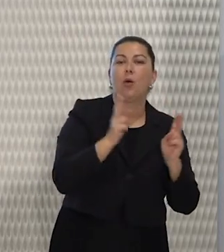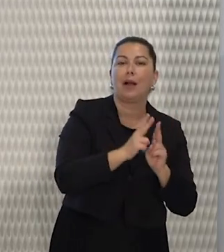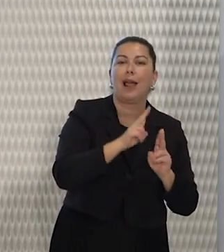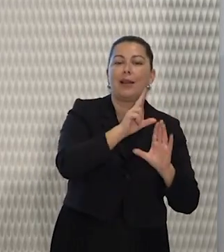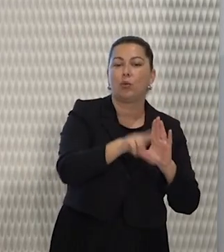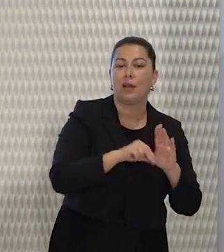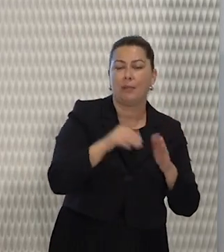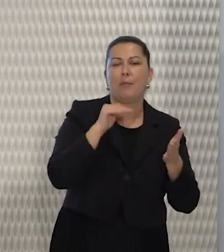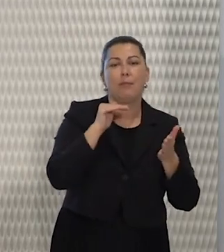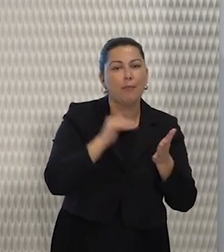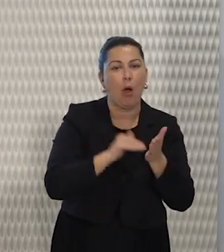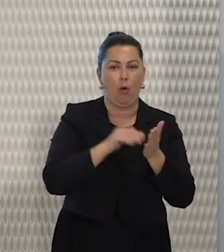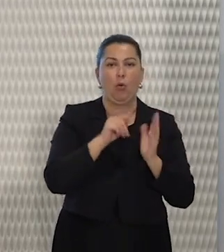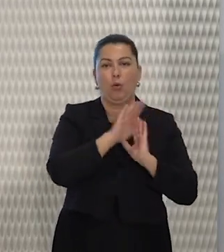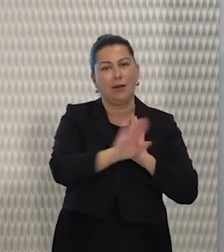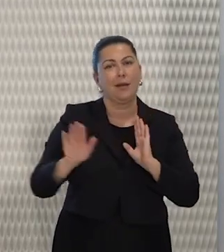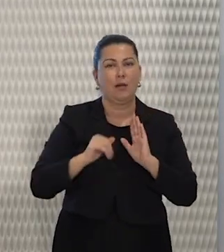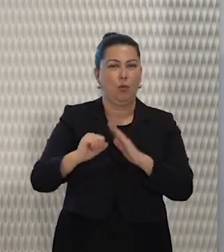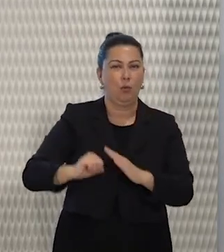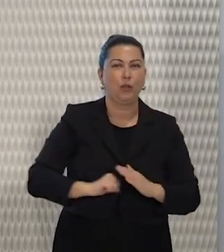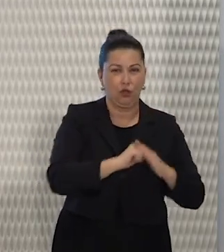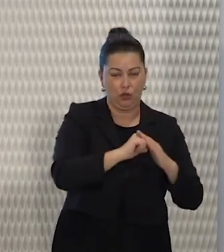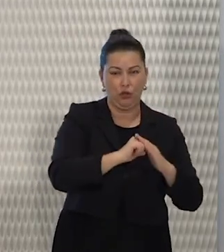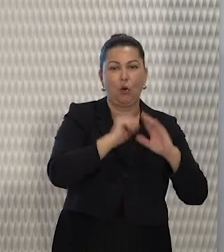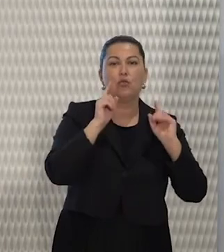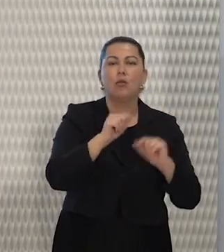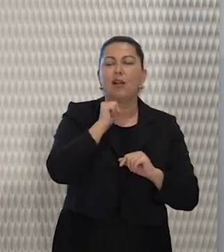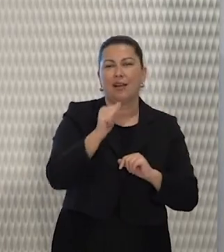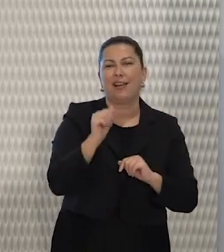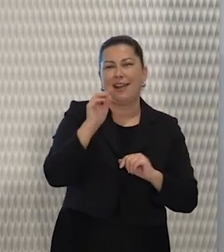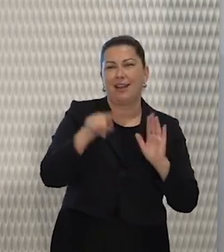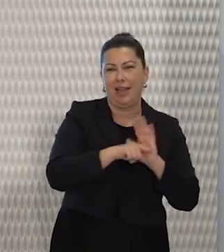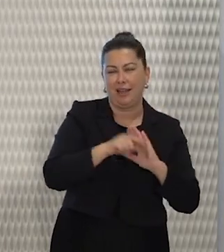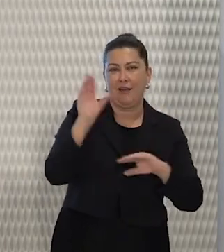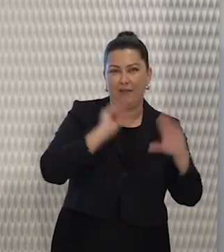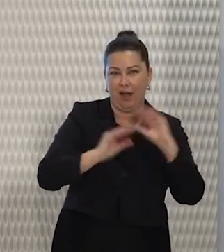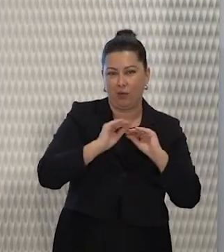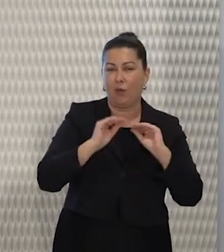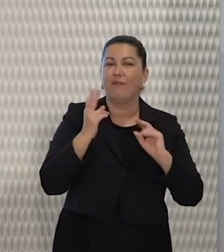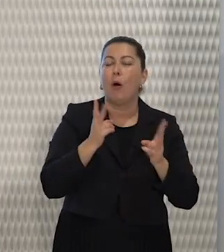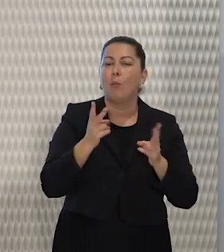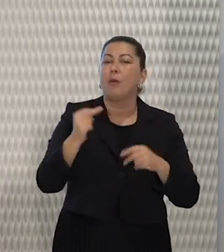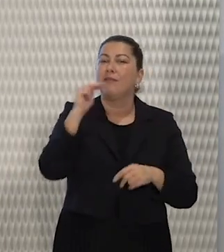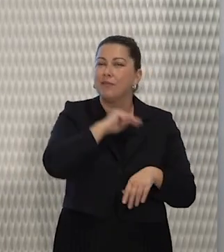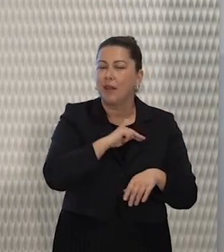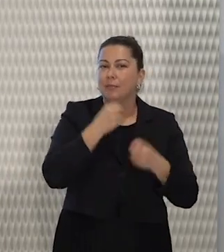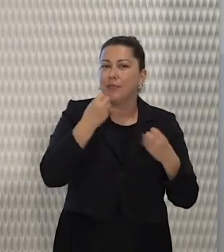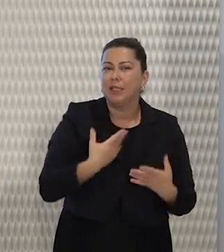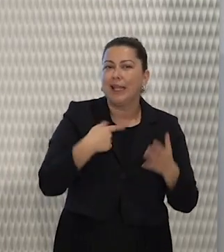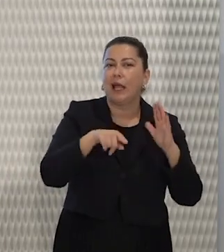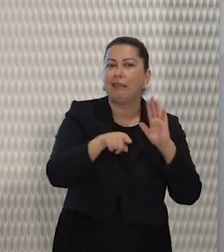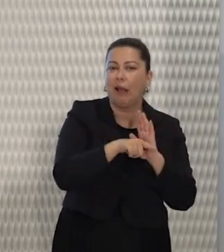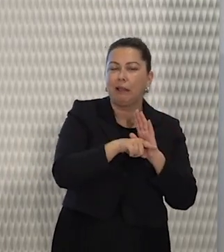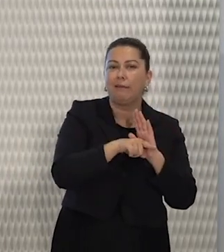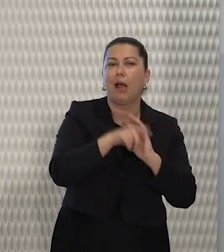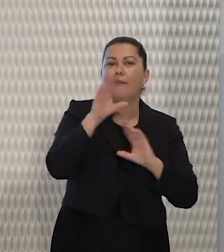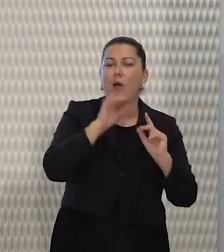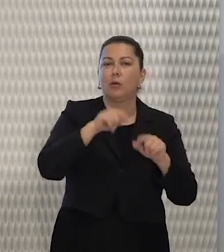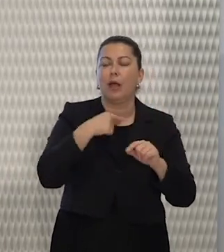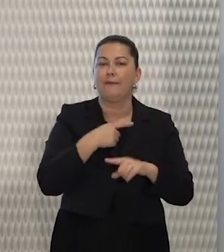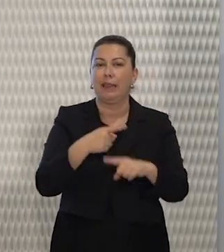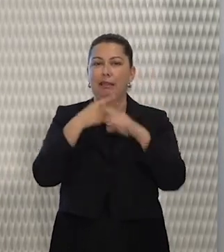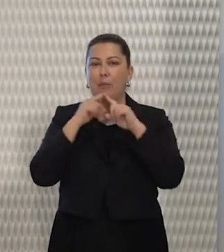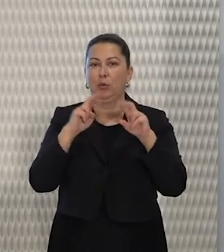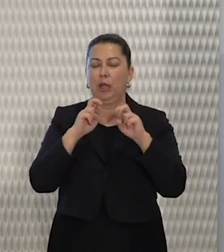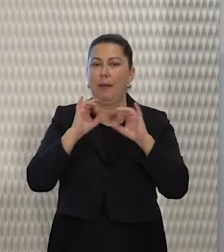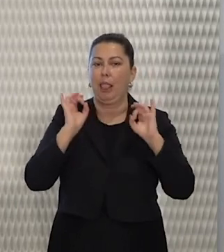benötigen diese Unterstützung, um nicht schlechte Erfahrungen zu machen, weil dann ist das auf einmal ein Tabuthema und wird nicht mehr weiterverfolgt. Und das soll natürlich nicht